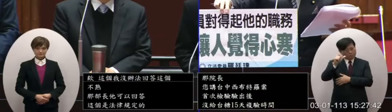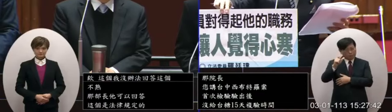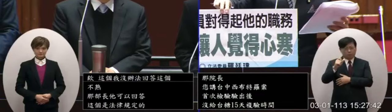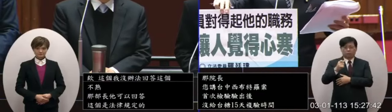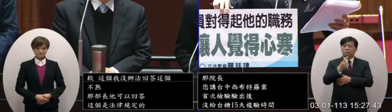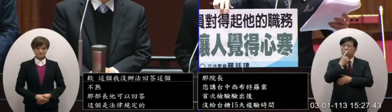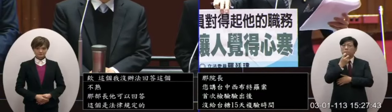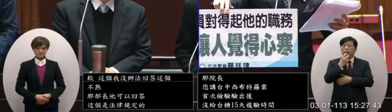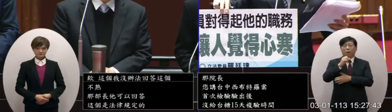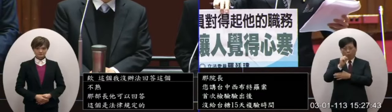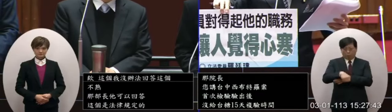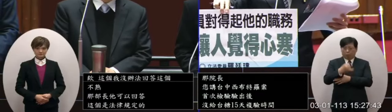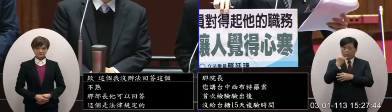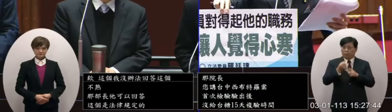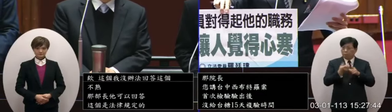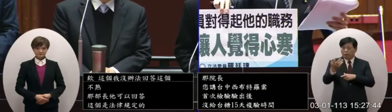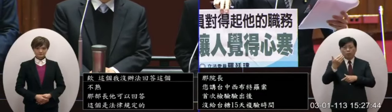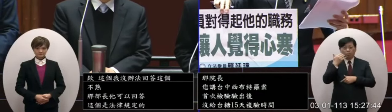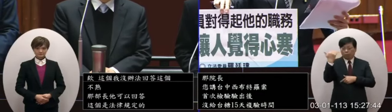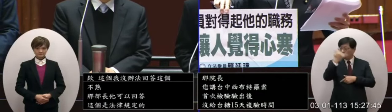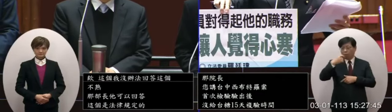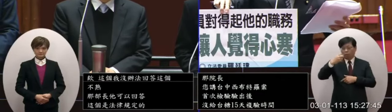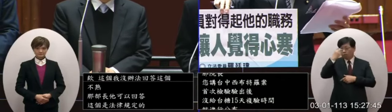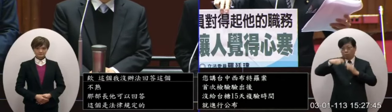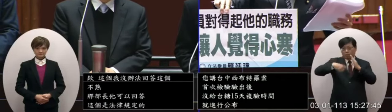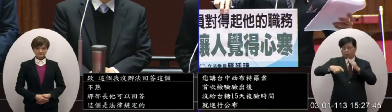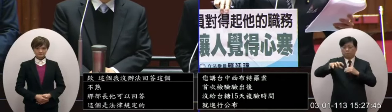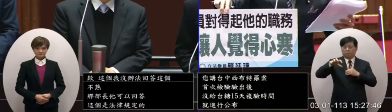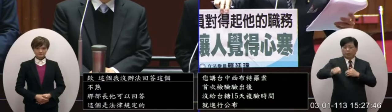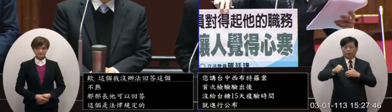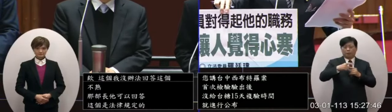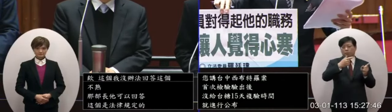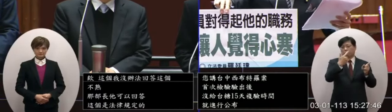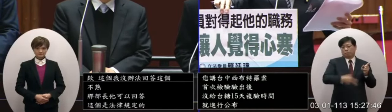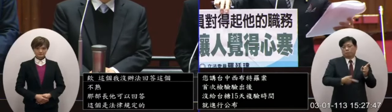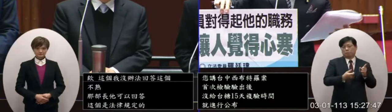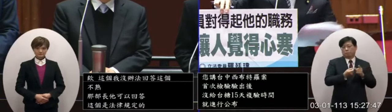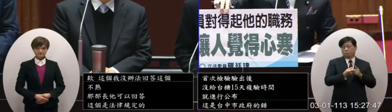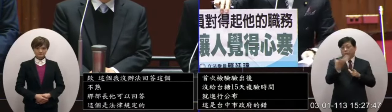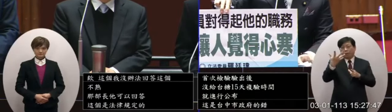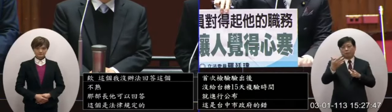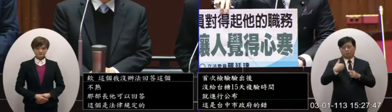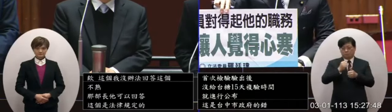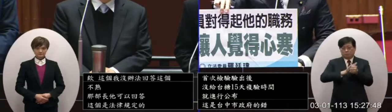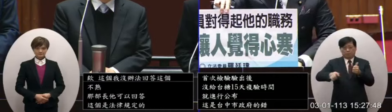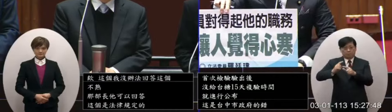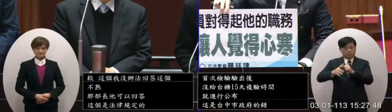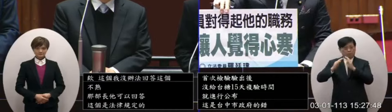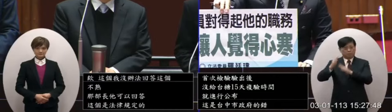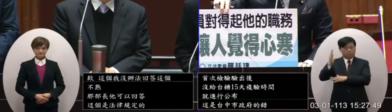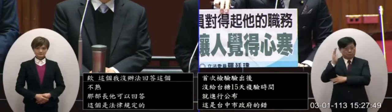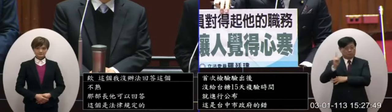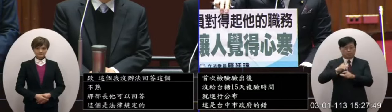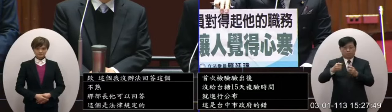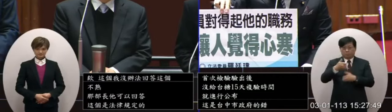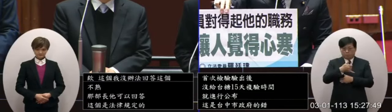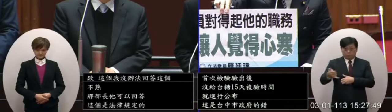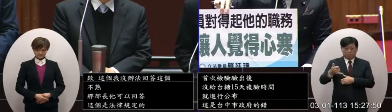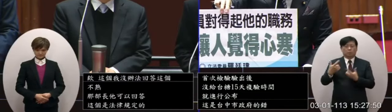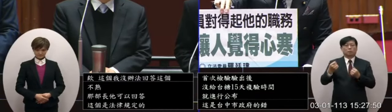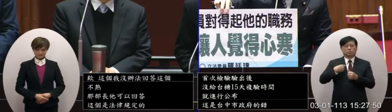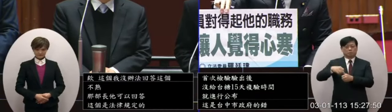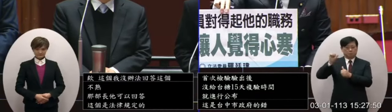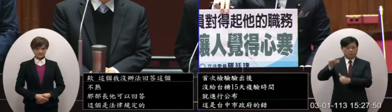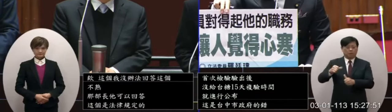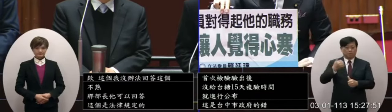等到中央说可以公布再公布，如果有一天监察院抓到太晚公布，导致台中市政府的公务人员被纠查